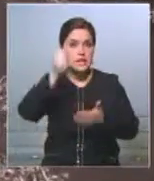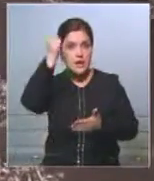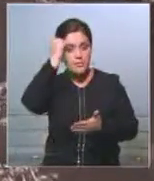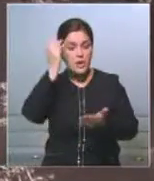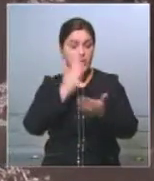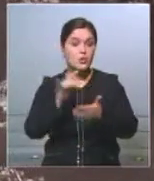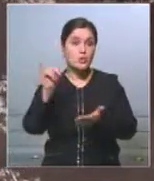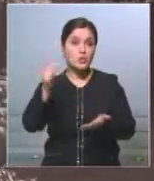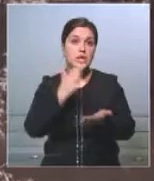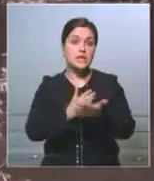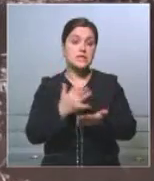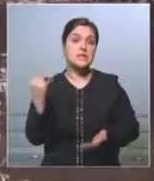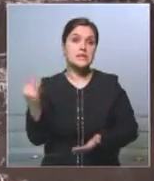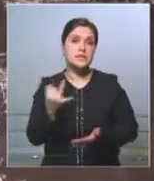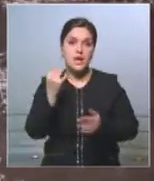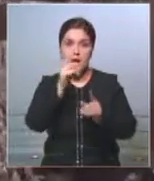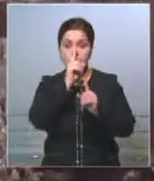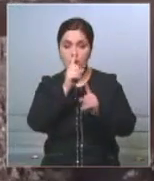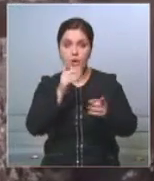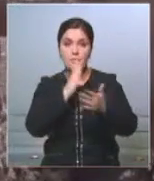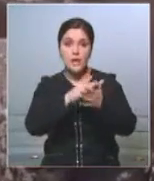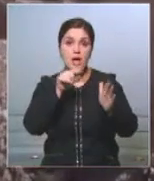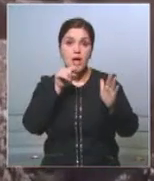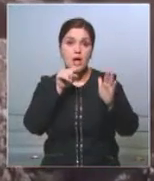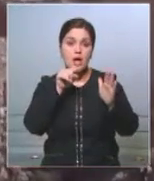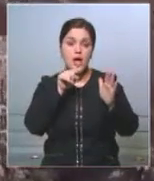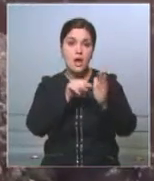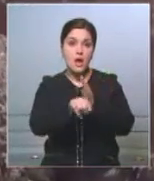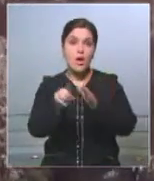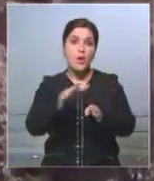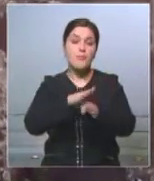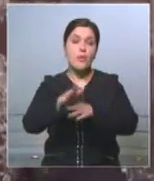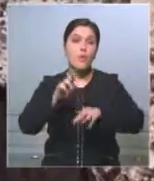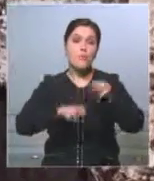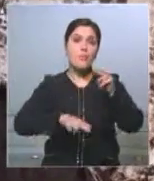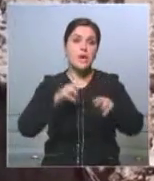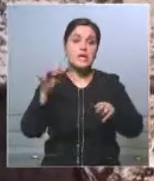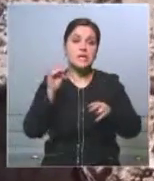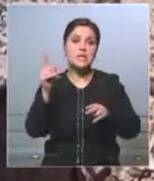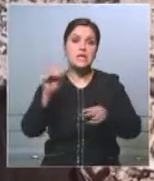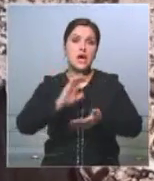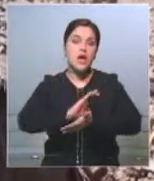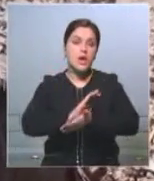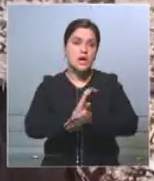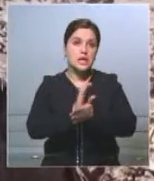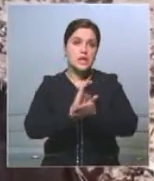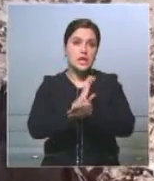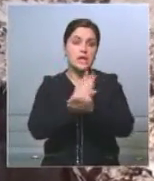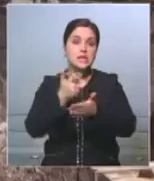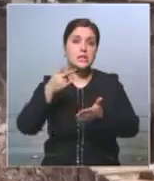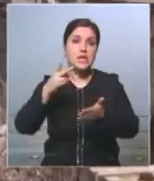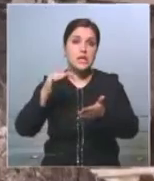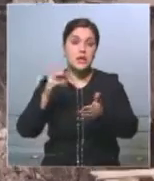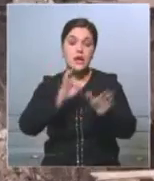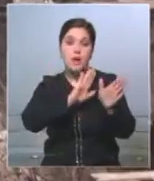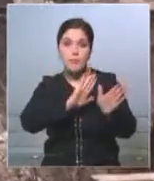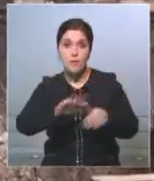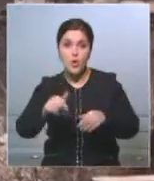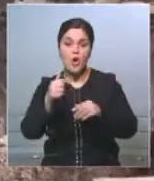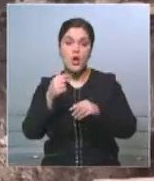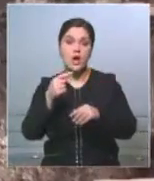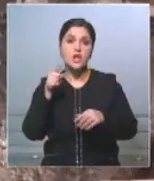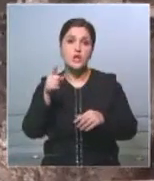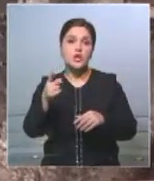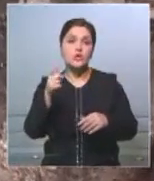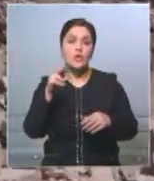он имеет еще одну интересную особенность. Здания в городе полностью построены из саманных кирпичей. Несмотря на то, что уже прошло 11 веков,